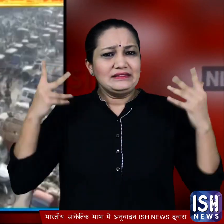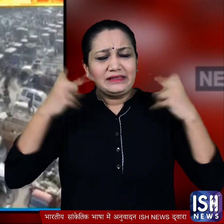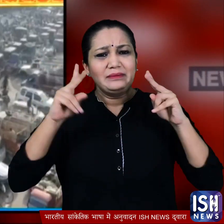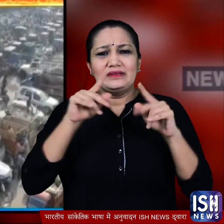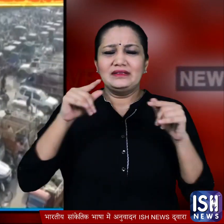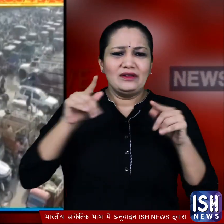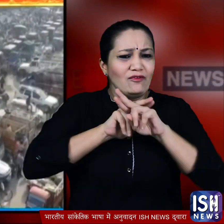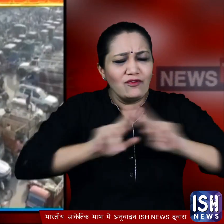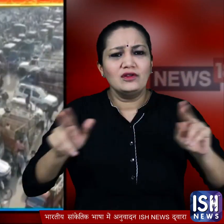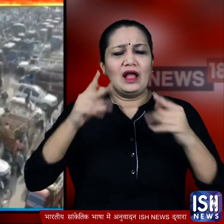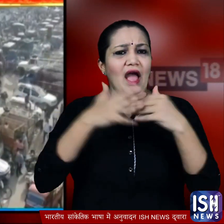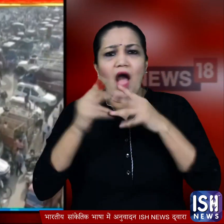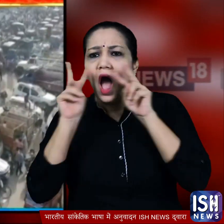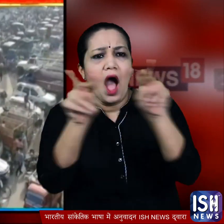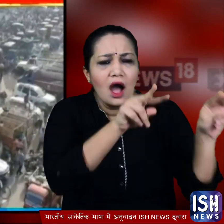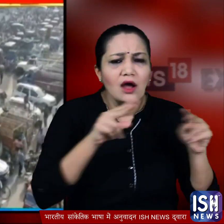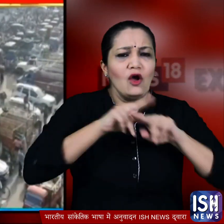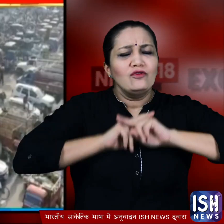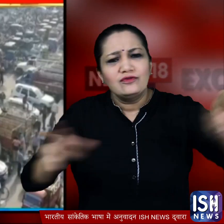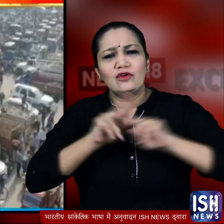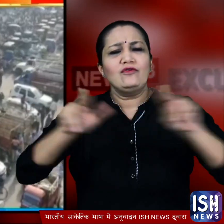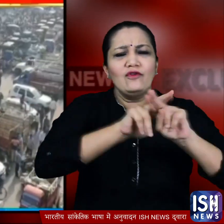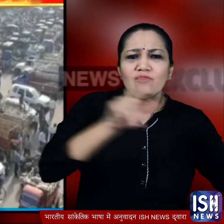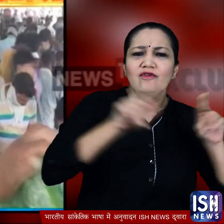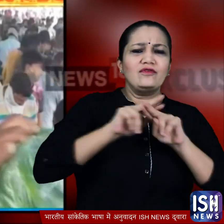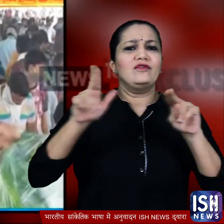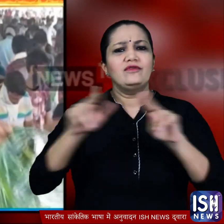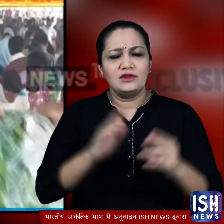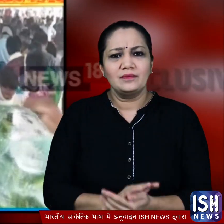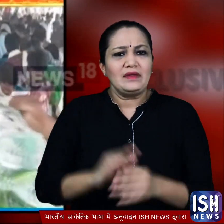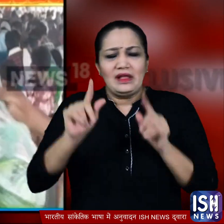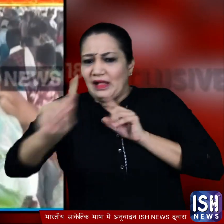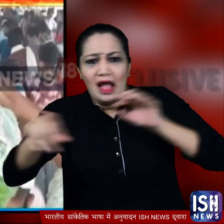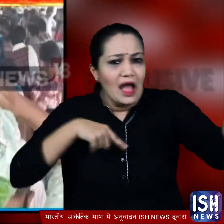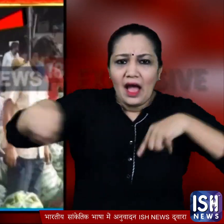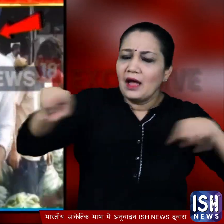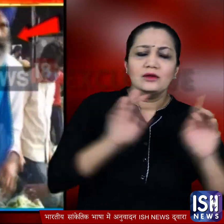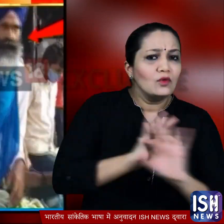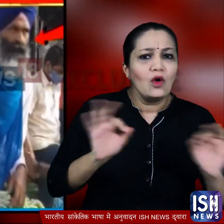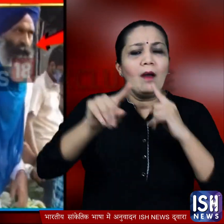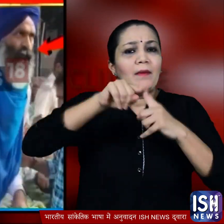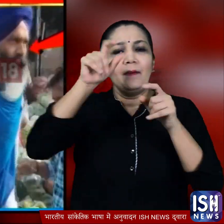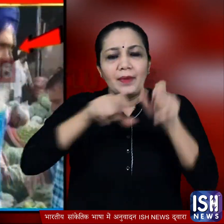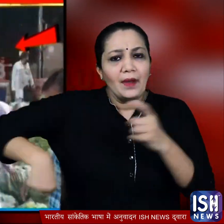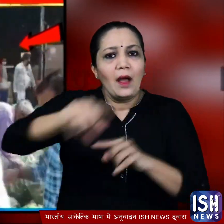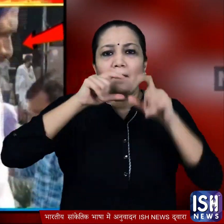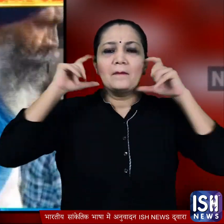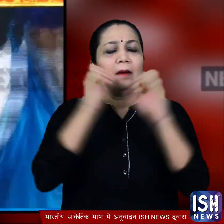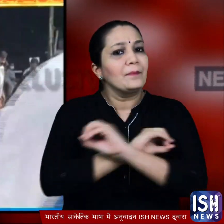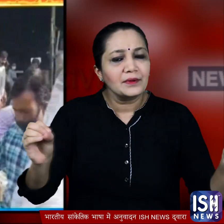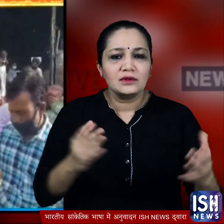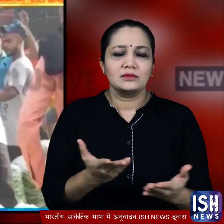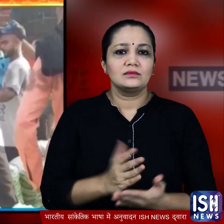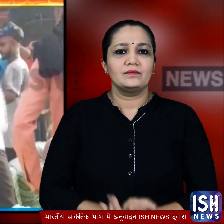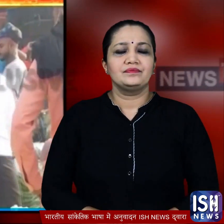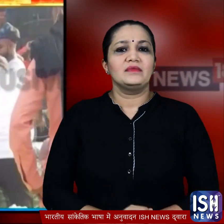नहीं बची। मंडी में जिधर भी नजर गई वो लोगों से खचाखच भरी दिखाई दी। तय दूरी तो छोड़िए, वहां मौजूद ज्यादातर लोगों ने मास्क पहनना तक जरूरी